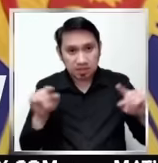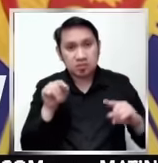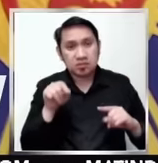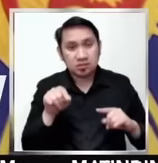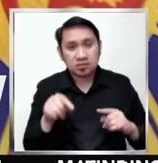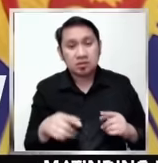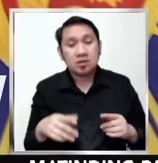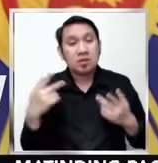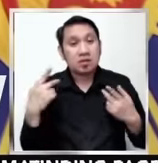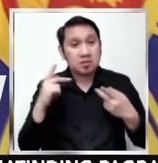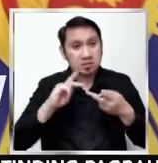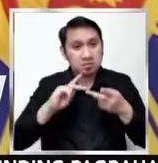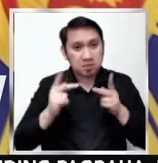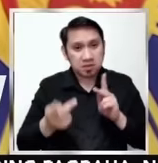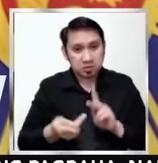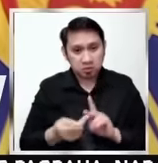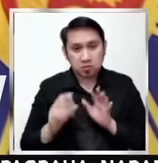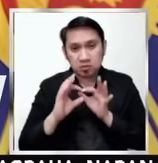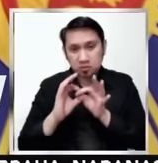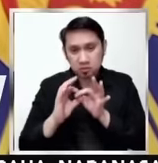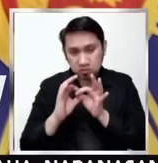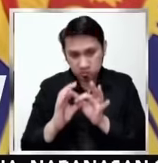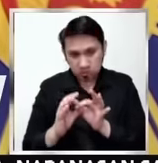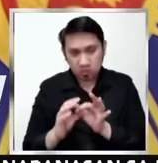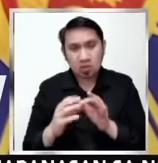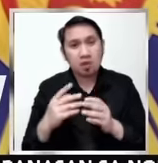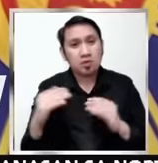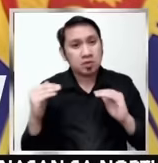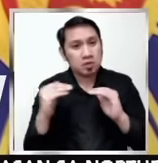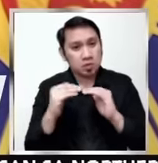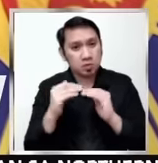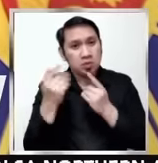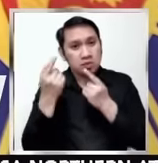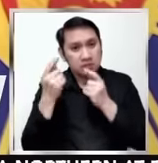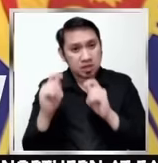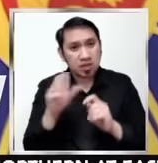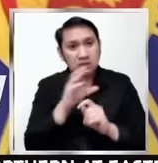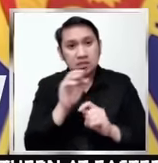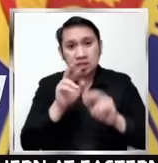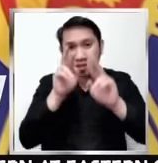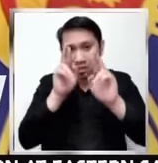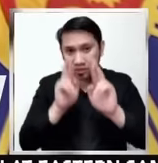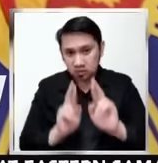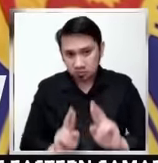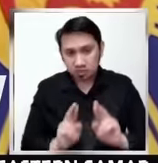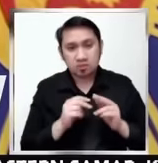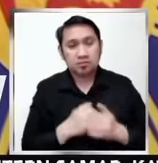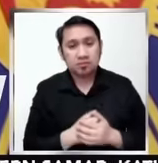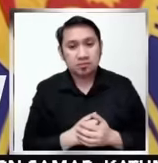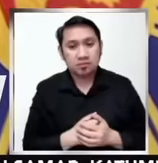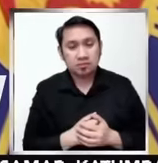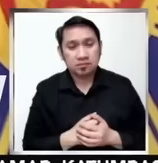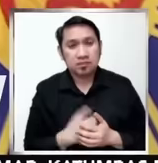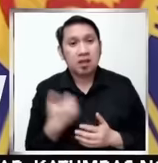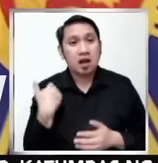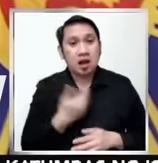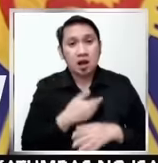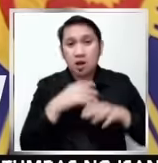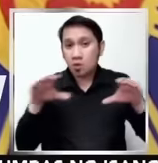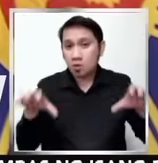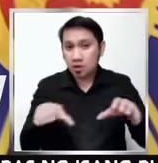partnerships are based on mutual trust and respect for one another as sovereign equals, and that our actions are anchored